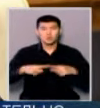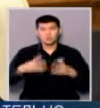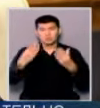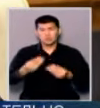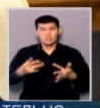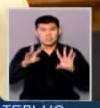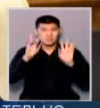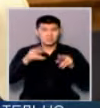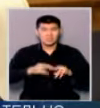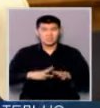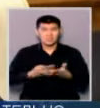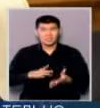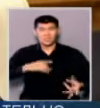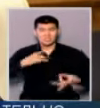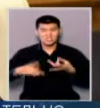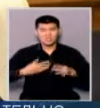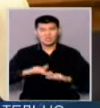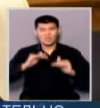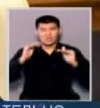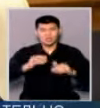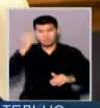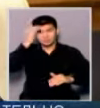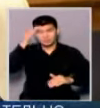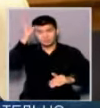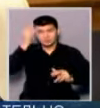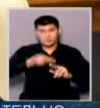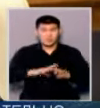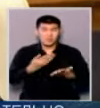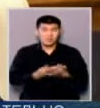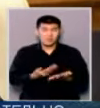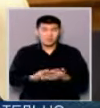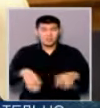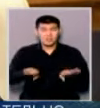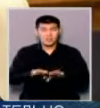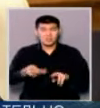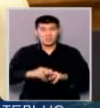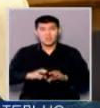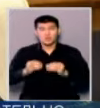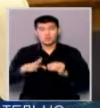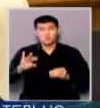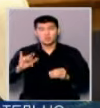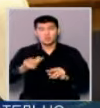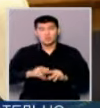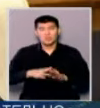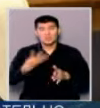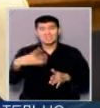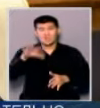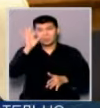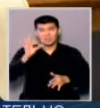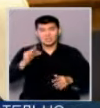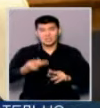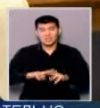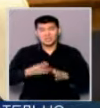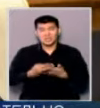стрессовые ситуации, способствовали ухудшению показателей знаний выпускников. Например, по результатам тестирования 15 июня более 40% из